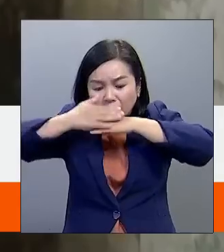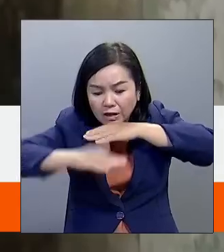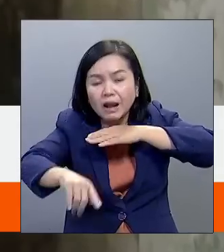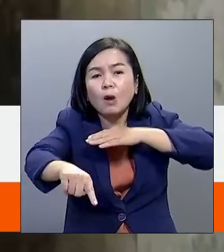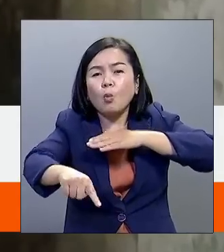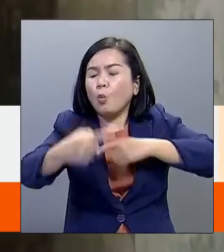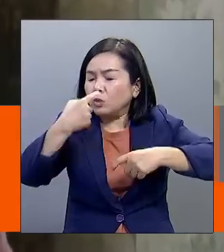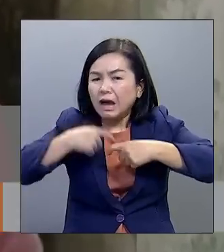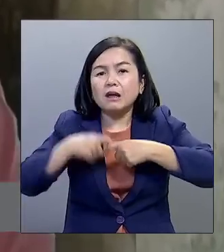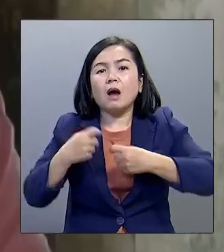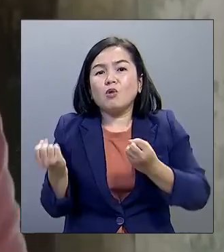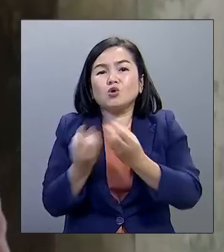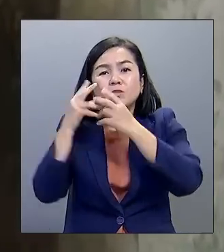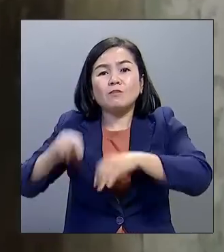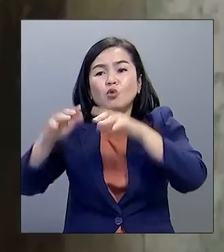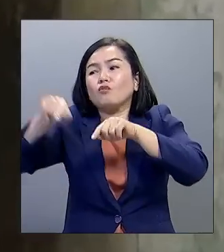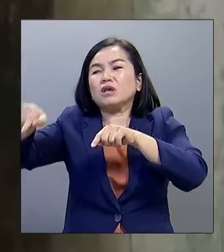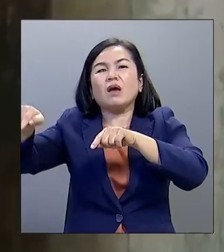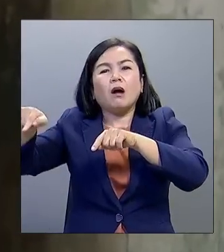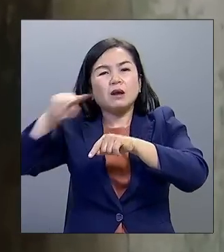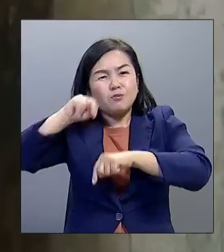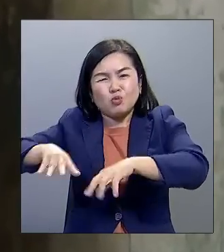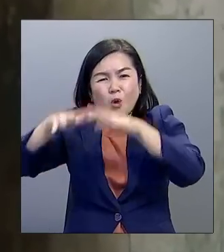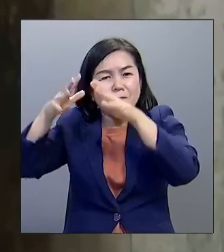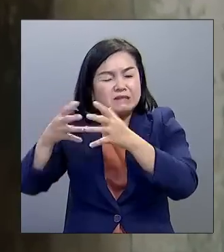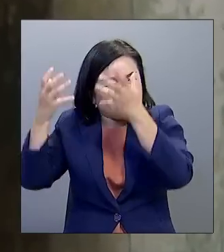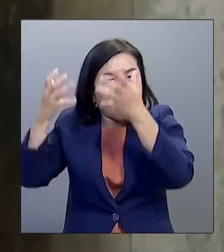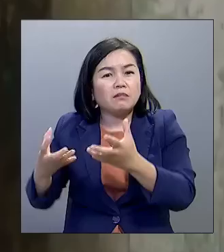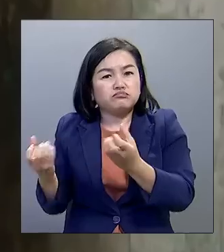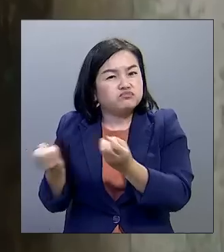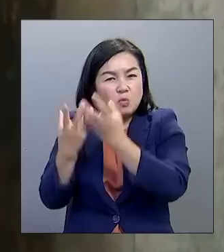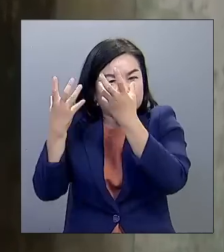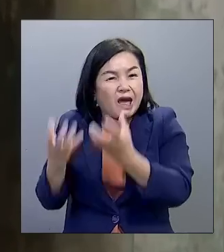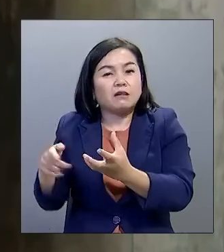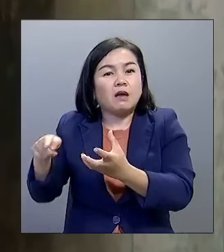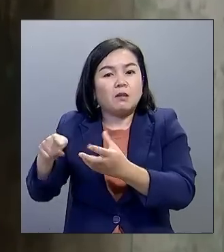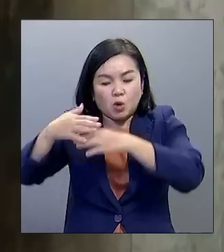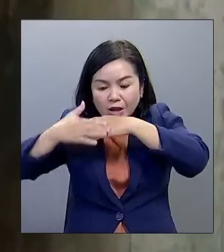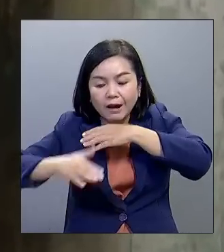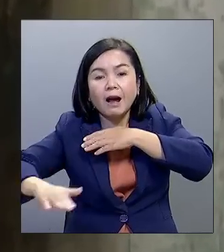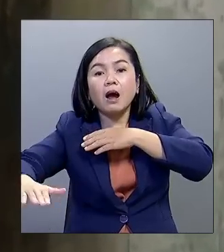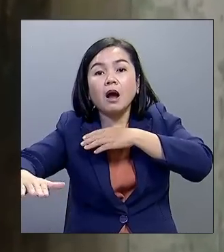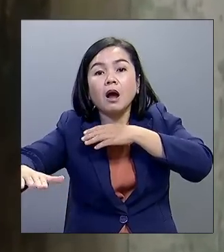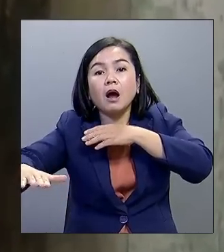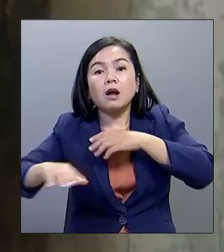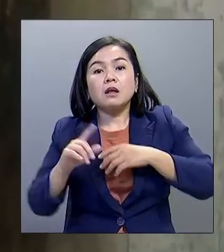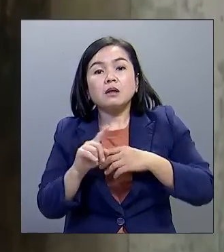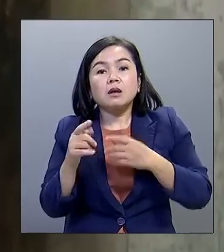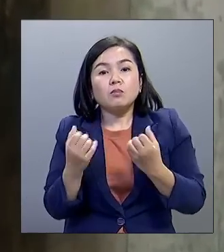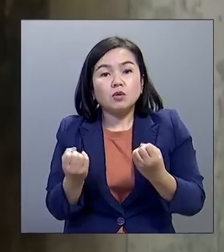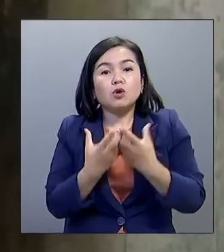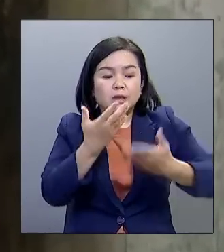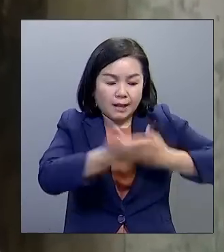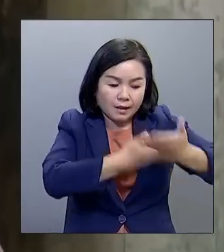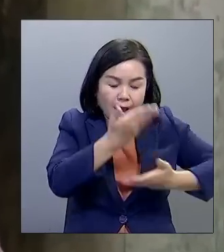ลยค่ะฟังดูเลยเพื่อน โอ้ที่นักไปดูนักมาเลยเนาะ ค่ะ ถึงอันนี้เราเพิ่งได้ค้ายแล้ว ค่ะเพิ่งได้ค้